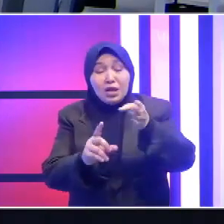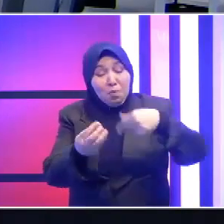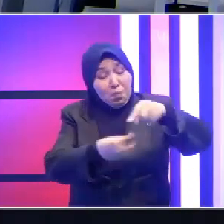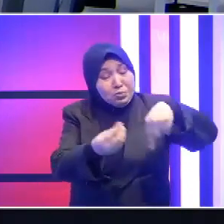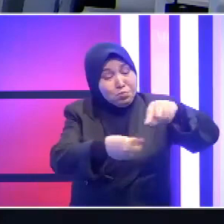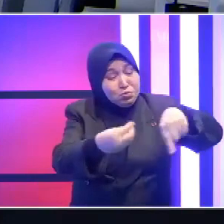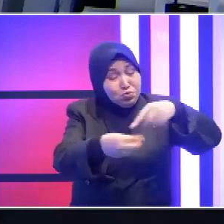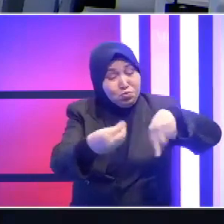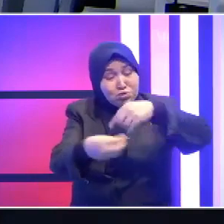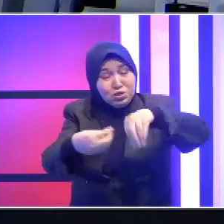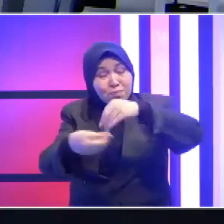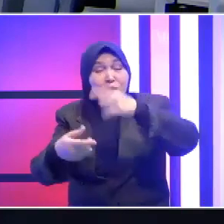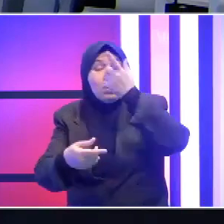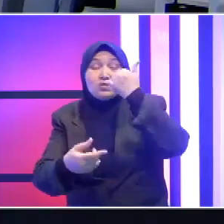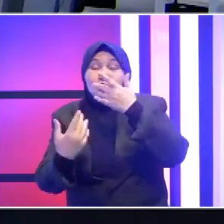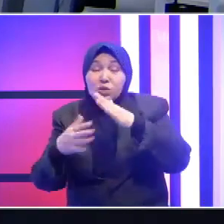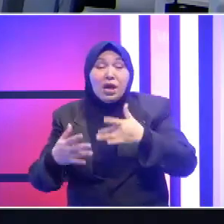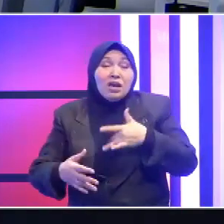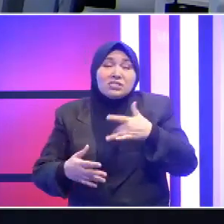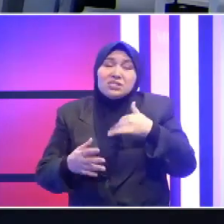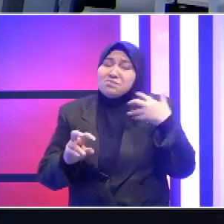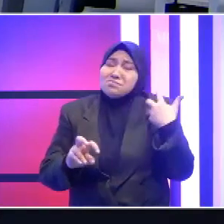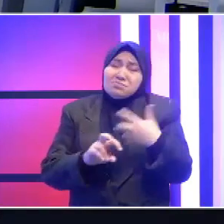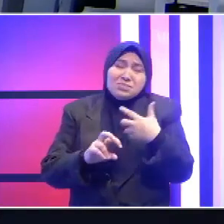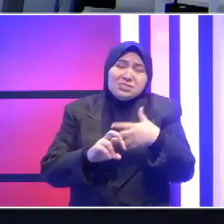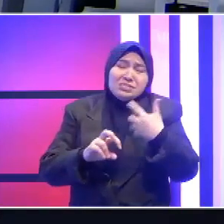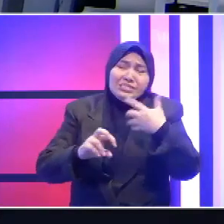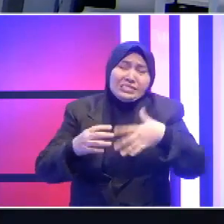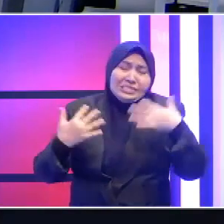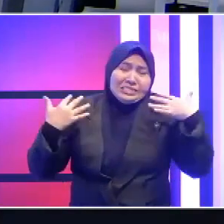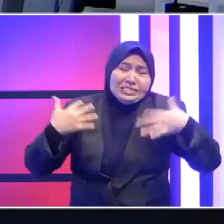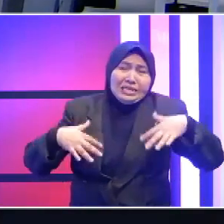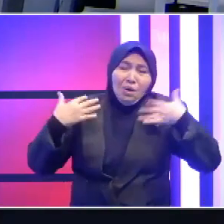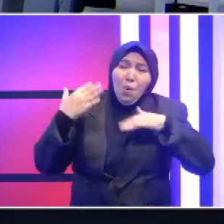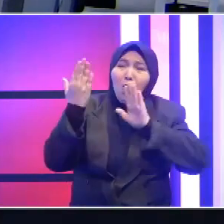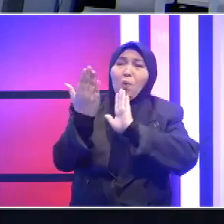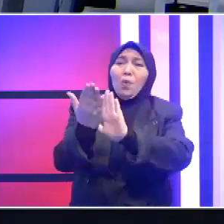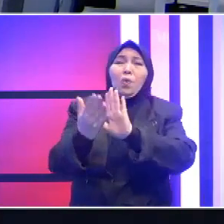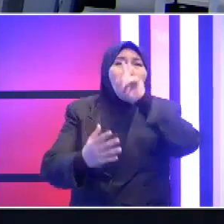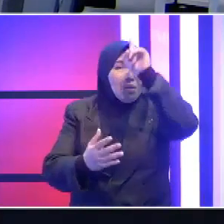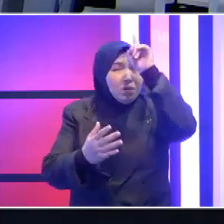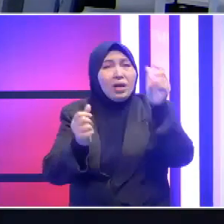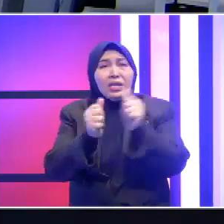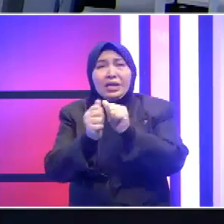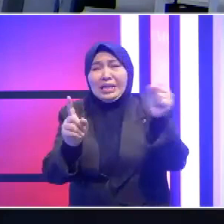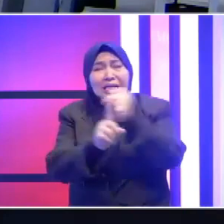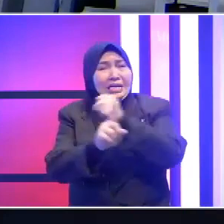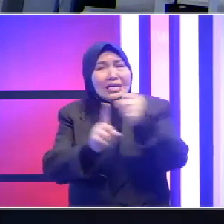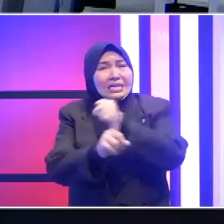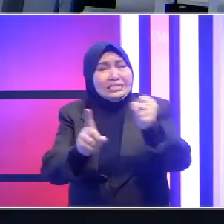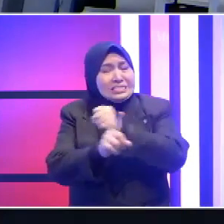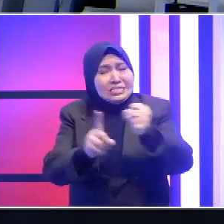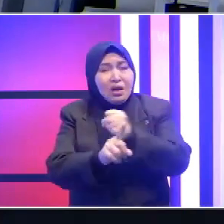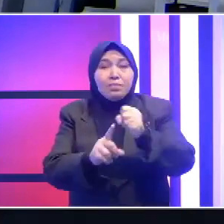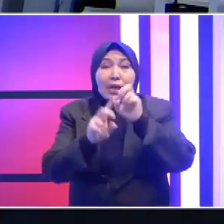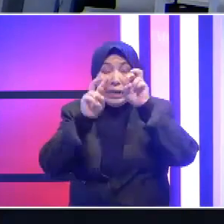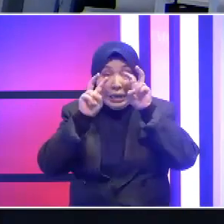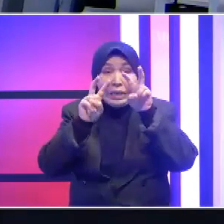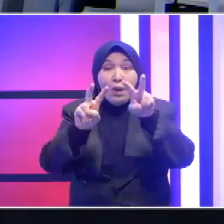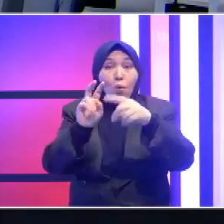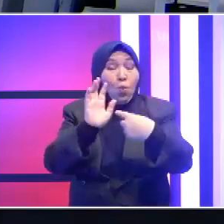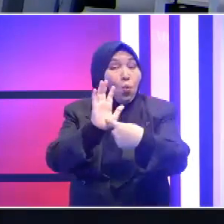masalah waktu itu udah lase amat amat takut di hadapan Allah ta'ala dengan azab yang dinampakkan